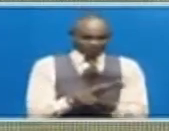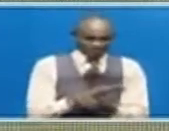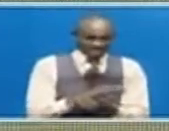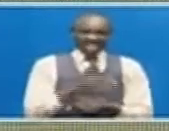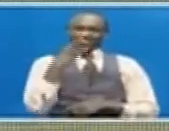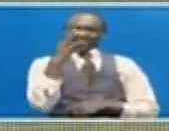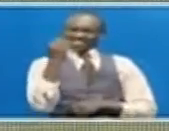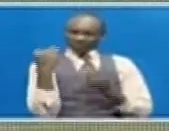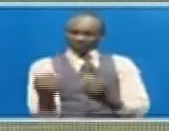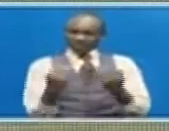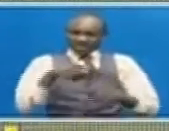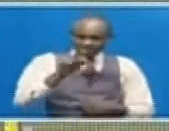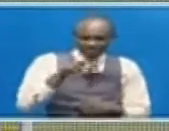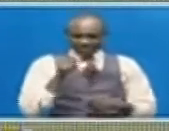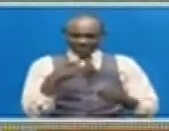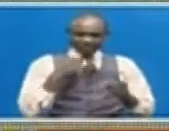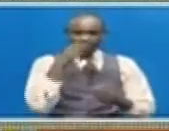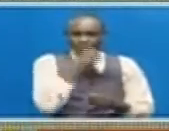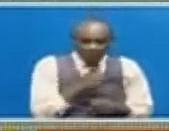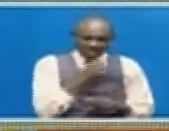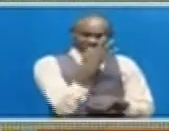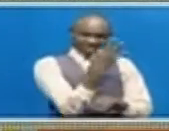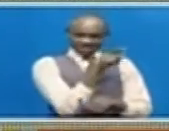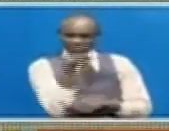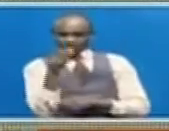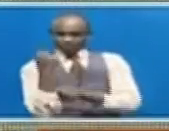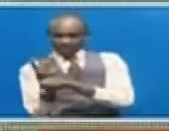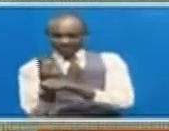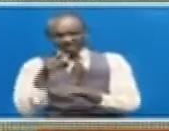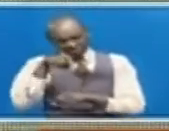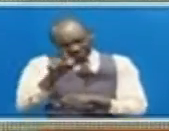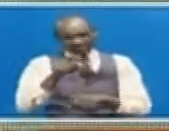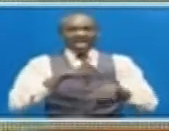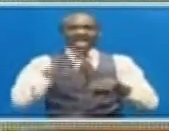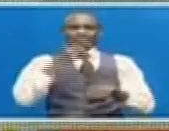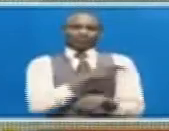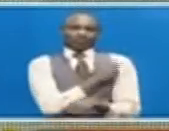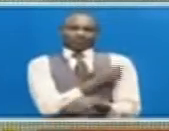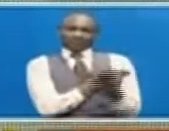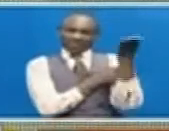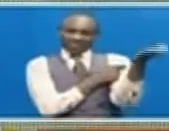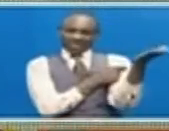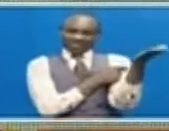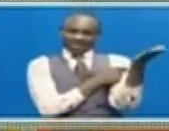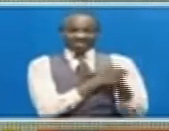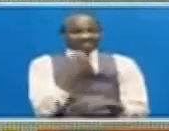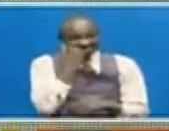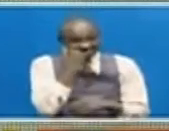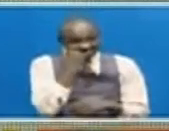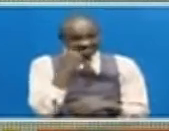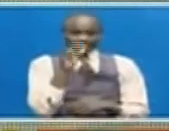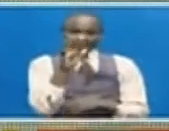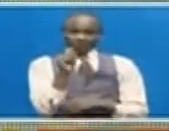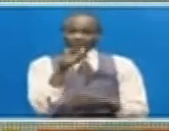watoto 30 wenye Umri wa miaka mitatu na 12 wanapokea matibabu katika hospitali ya Embu level 5 Na ile ya